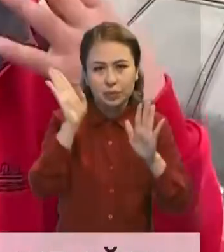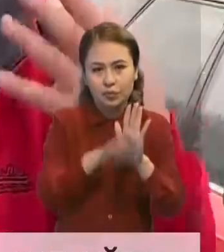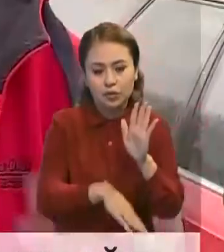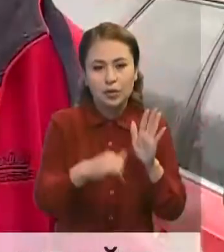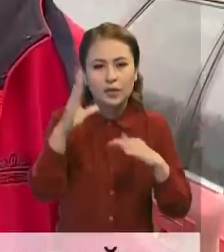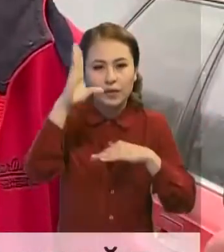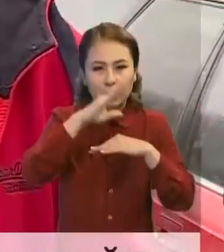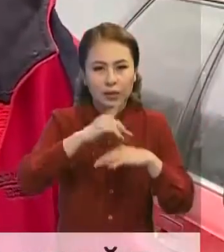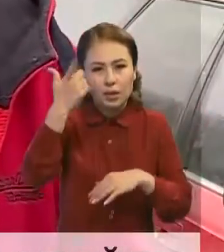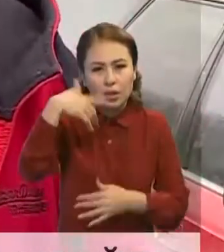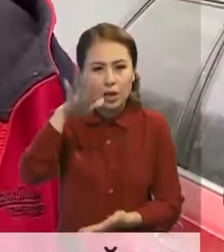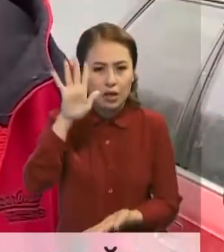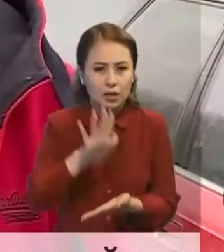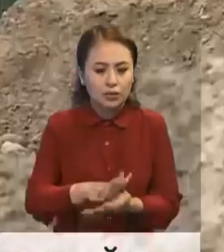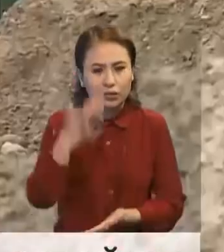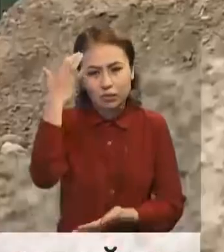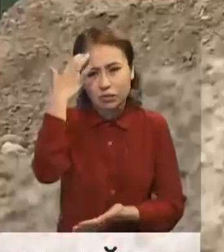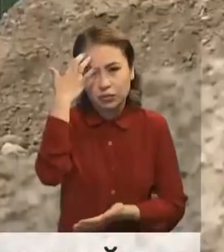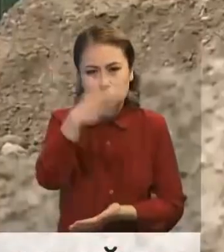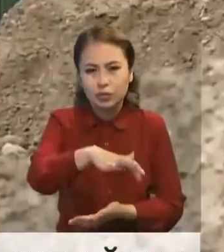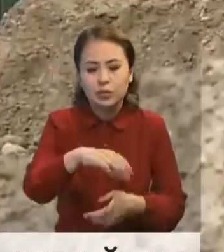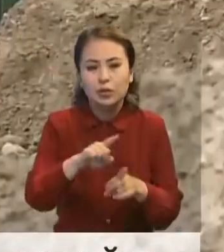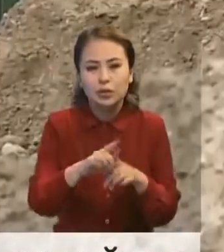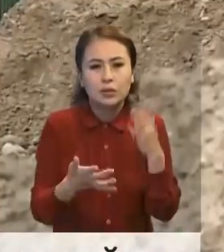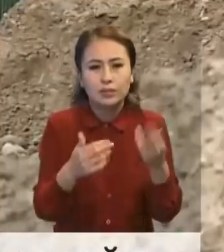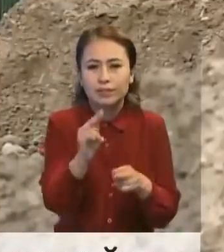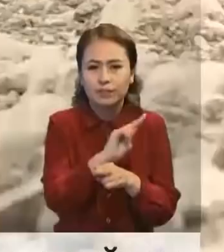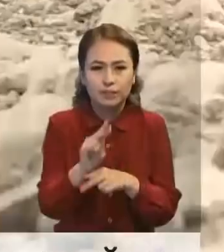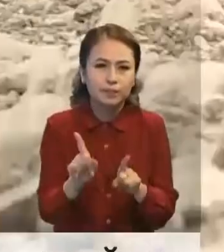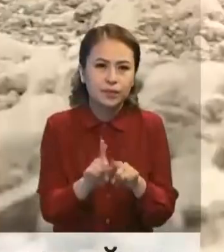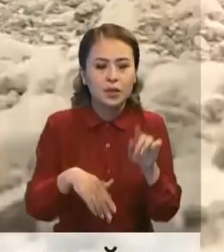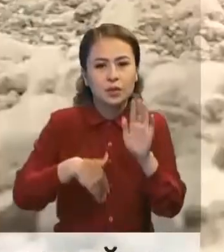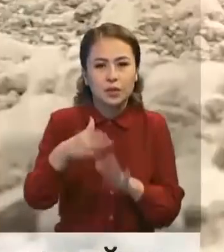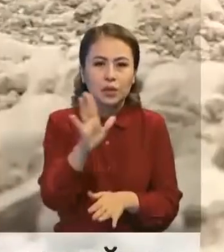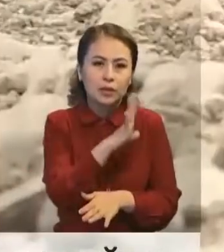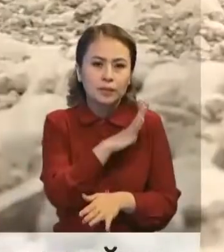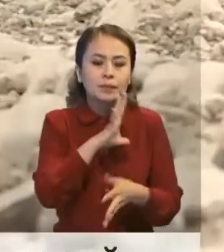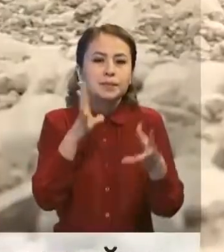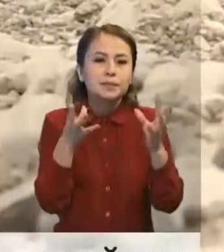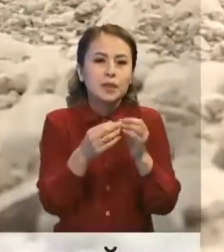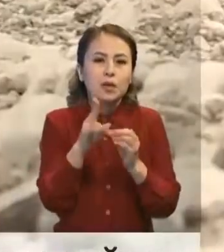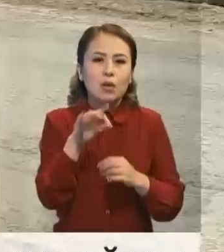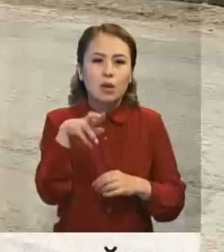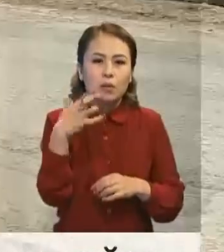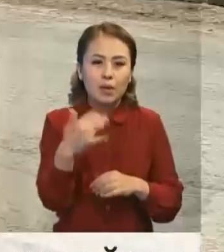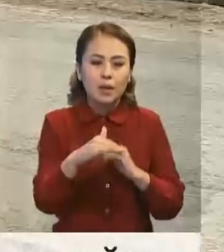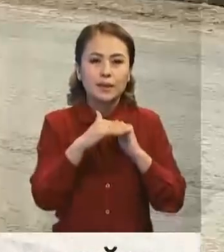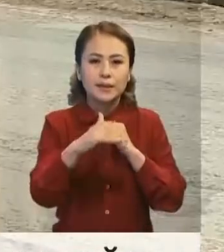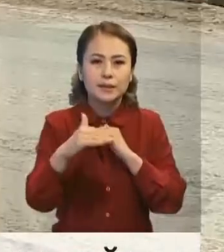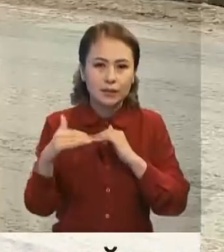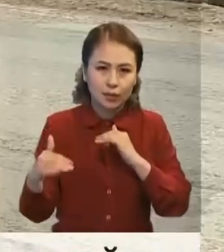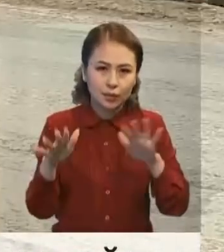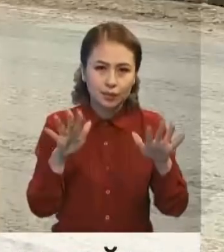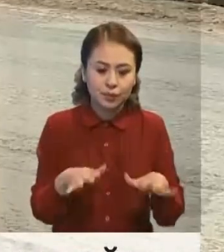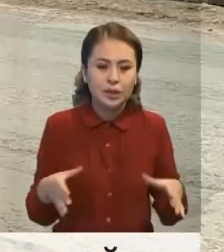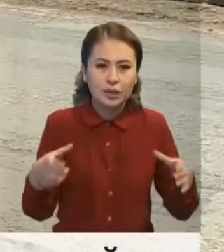үйге барғанда қап қарап бақшаң болып барамыз. Жасалып нетсе жақсы болар бізге де. Автомагистраль Қызылағаш, Көлбай, Алмалы, Сағауи үйінімен өтеді.